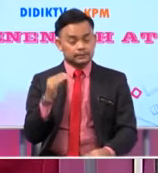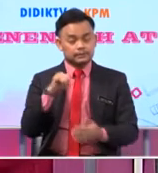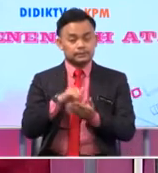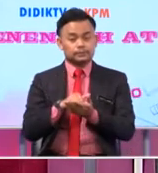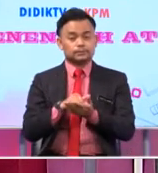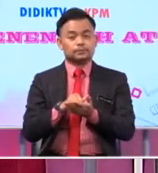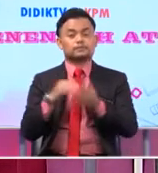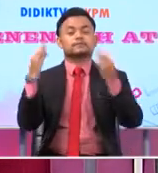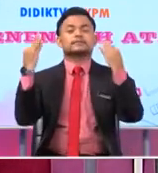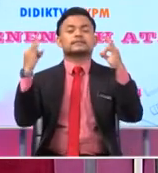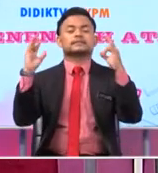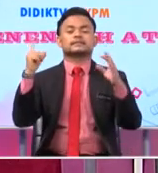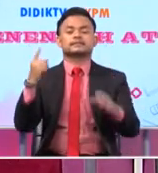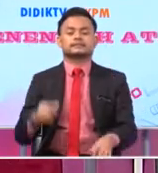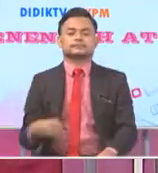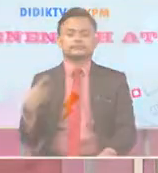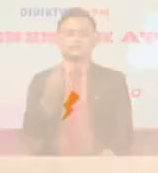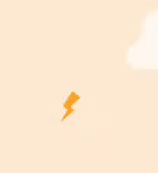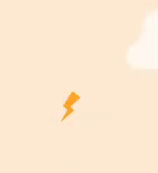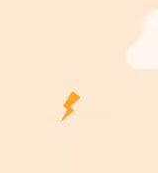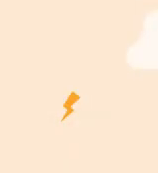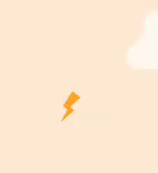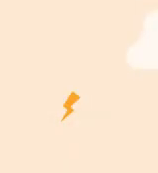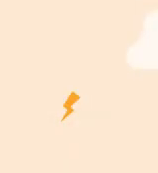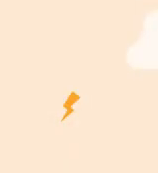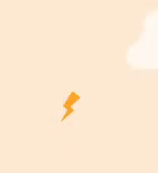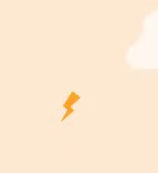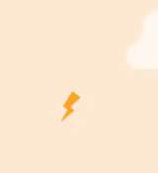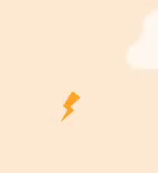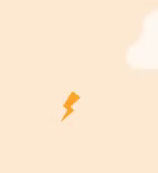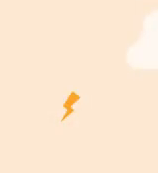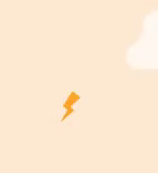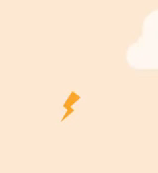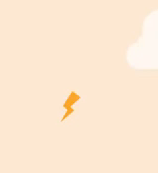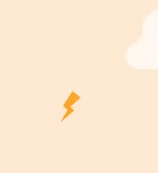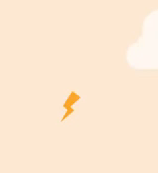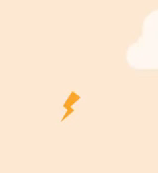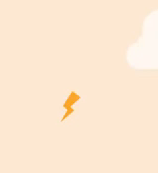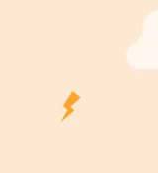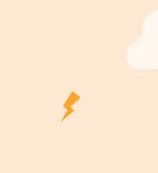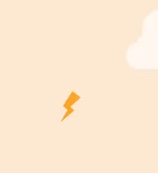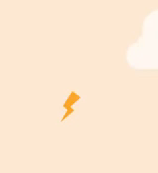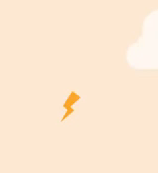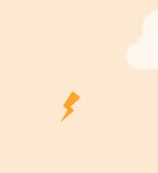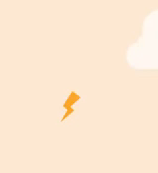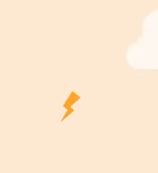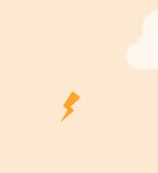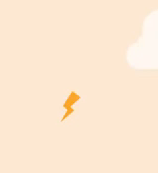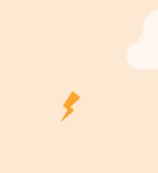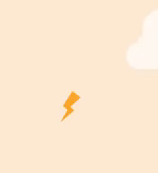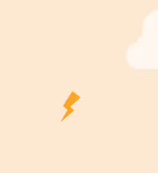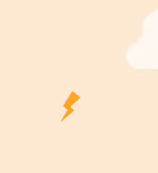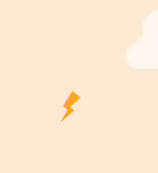Ayo kita Agan dihormati dan dipandang model oleh orang lain Ken Oke macam Kita sendirilah kalau